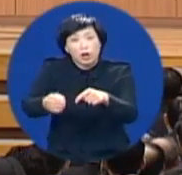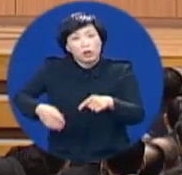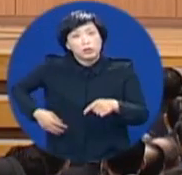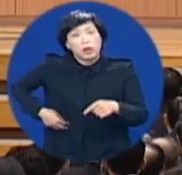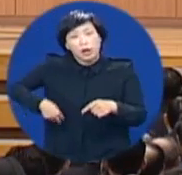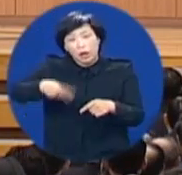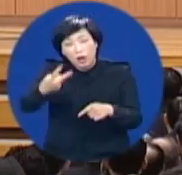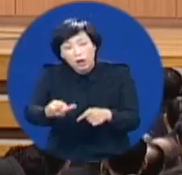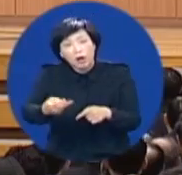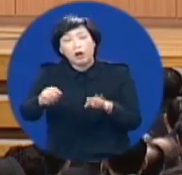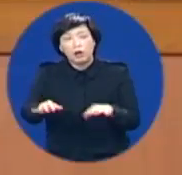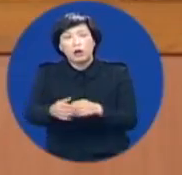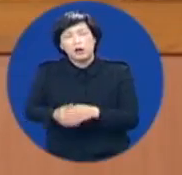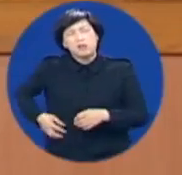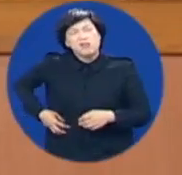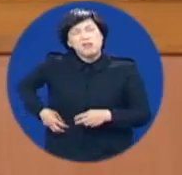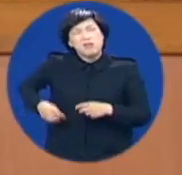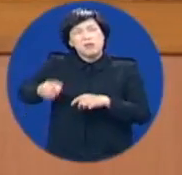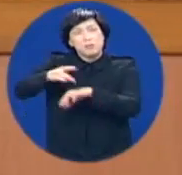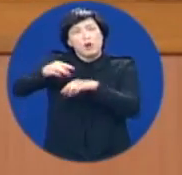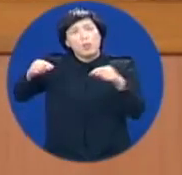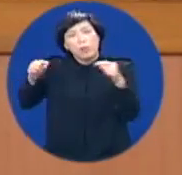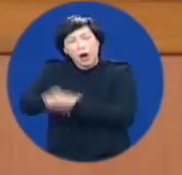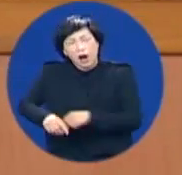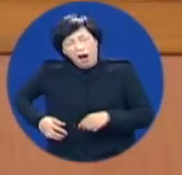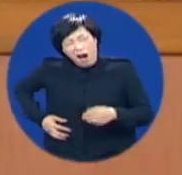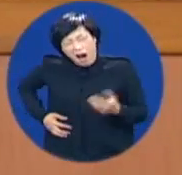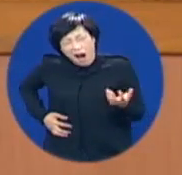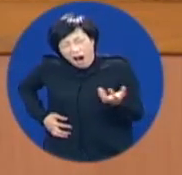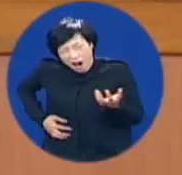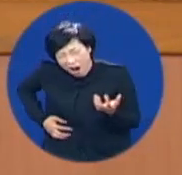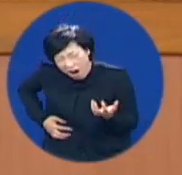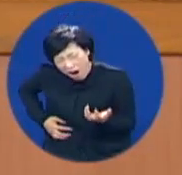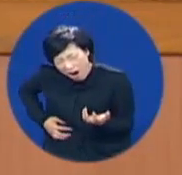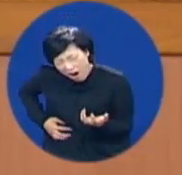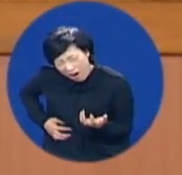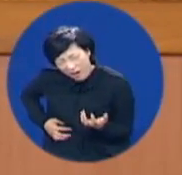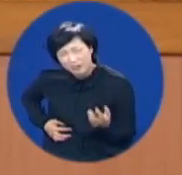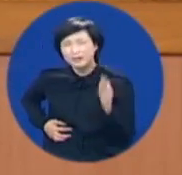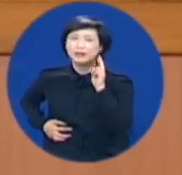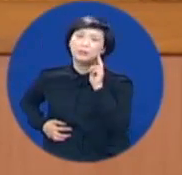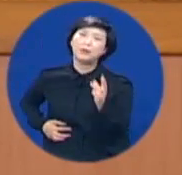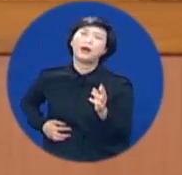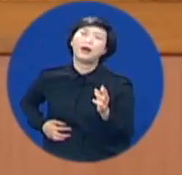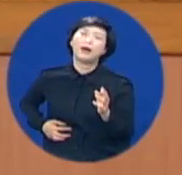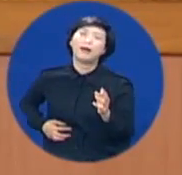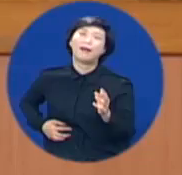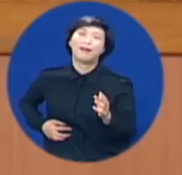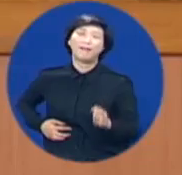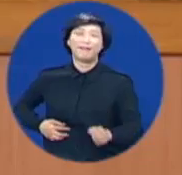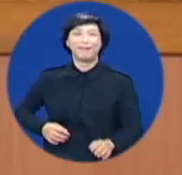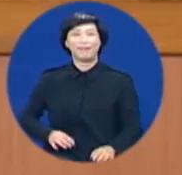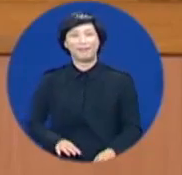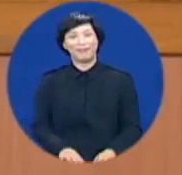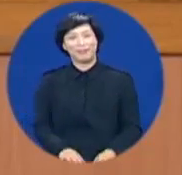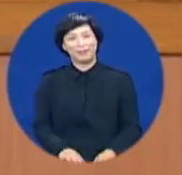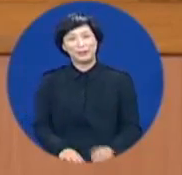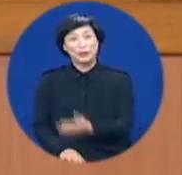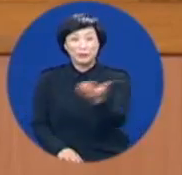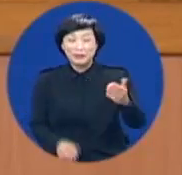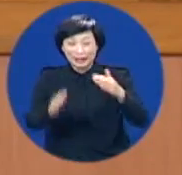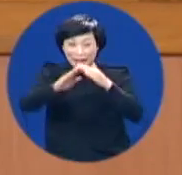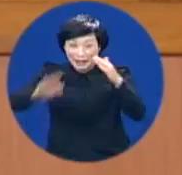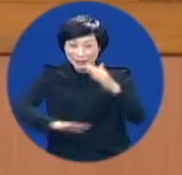견딜 수가 없어요. 막 이 갈비가 부러지니까. 그래서 집에서 여자가